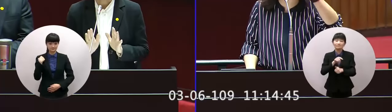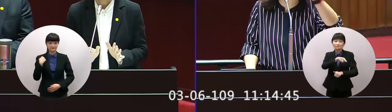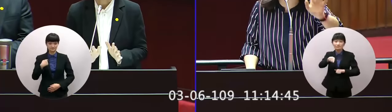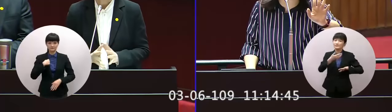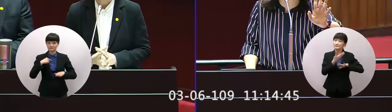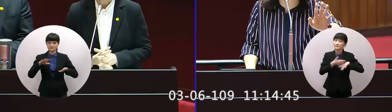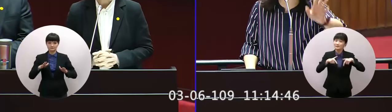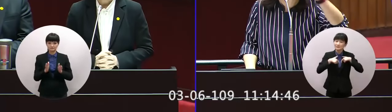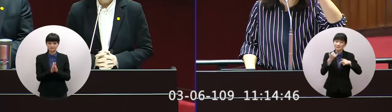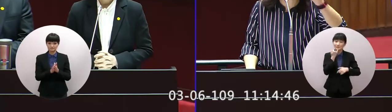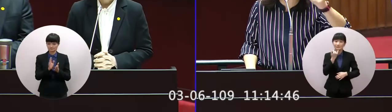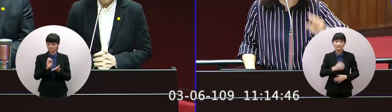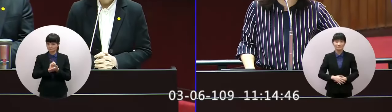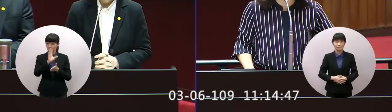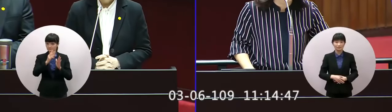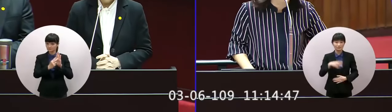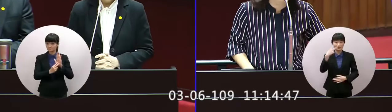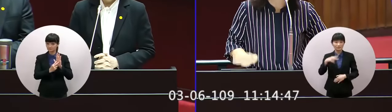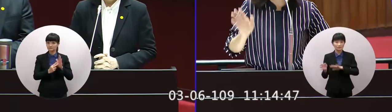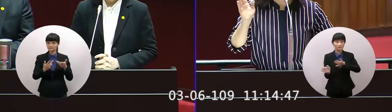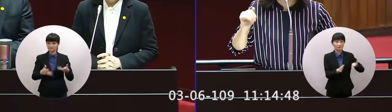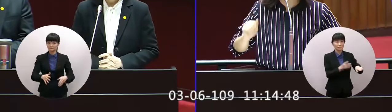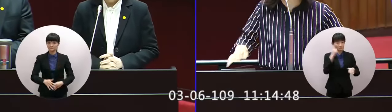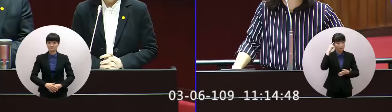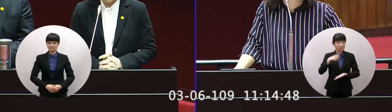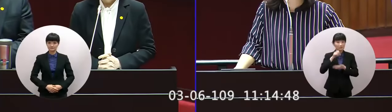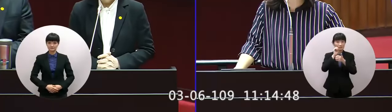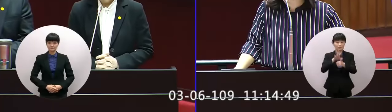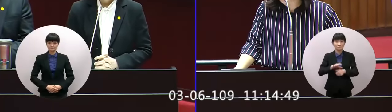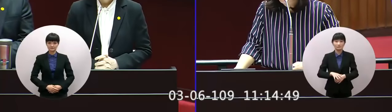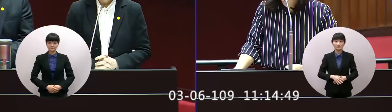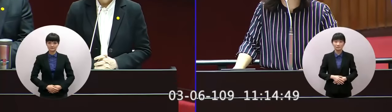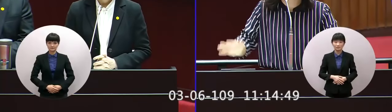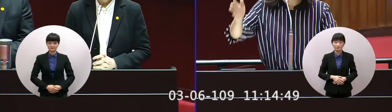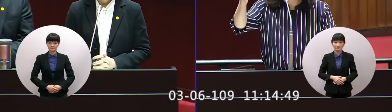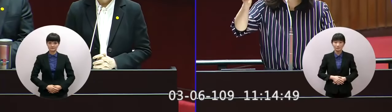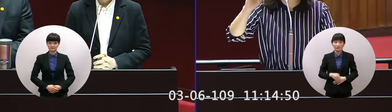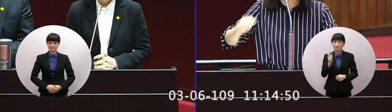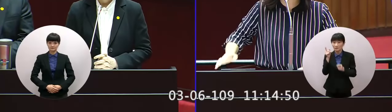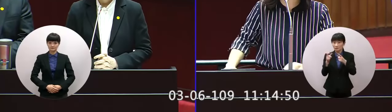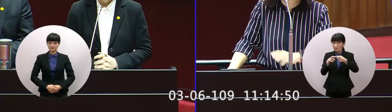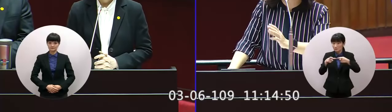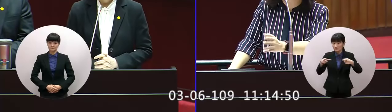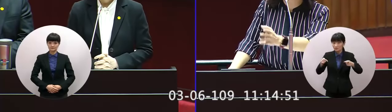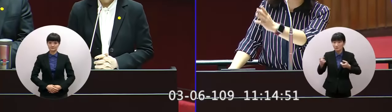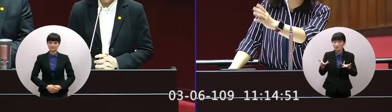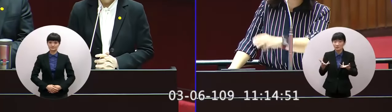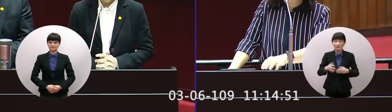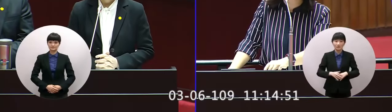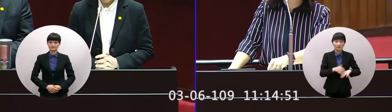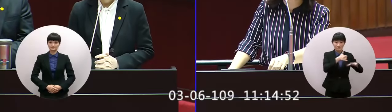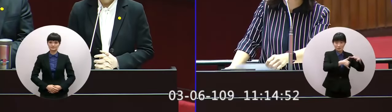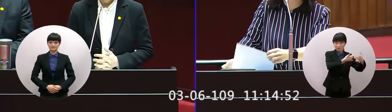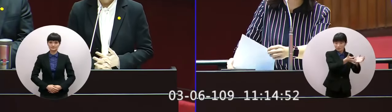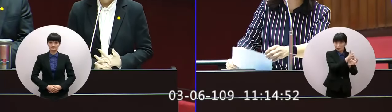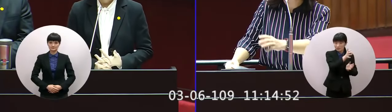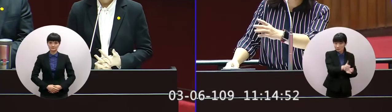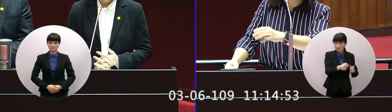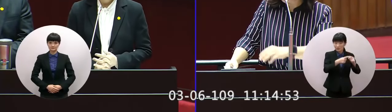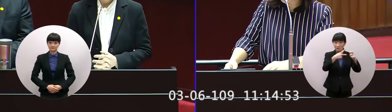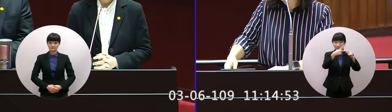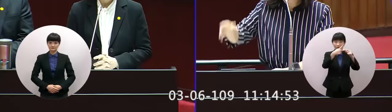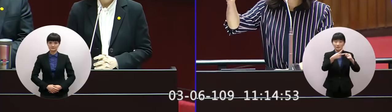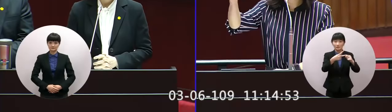有机会再次重申。另外，我要提的是振兴消那个抵用券，当然也包括请沈部长，还有请那